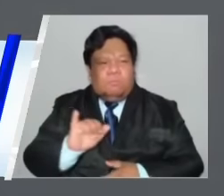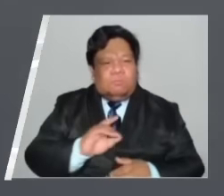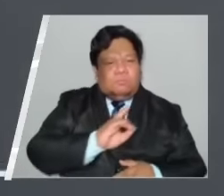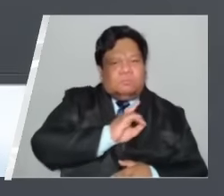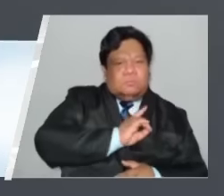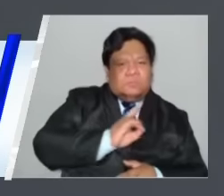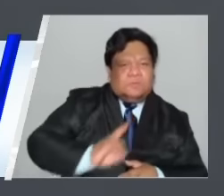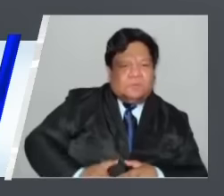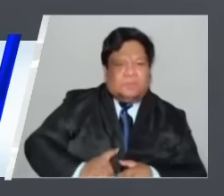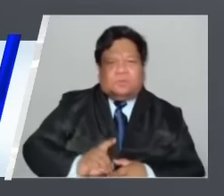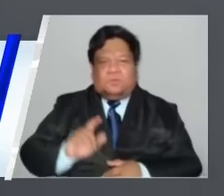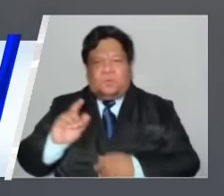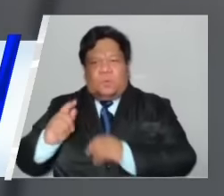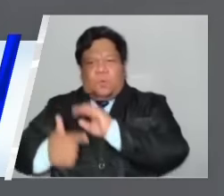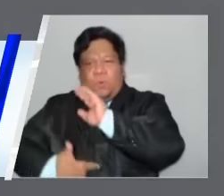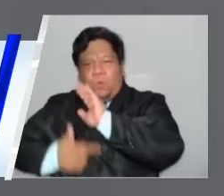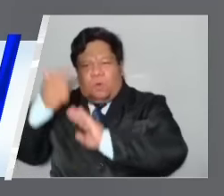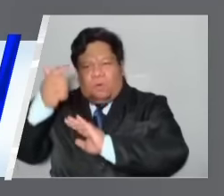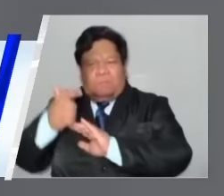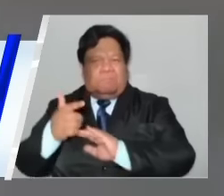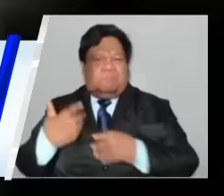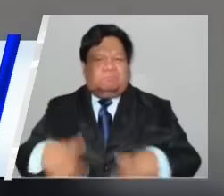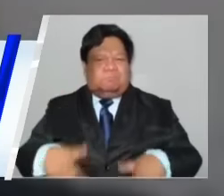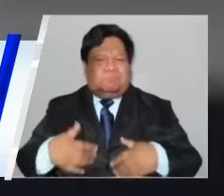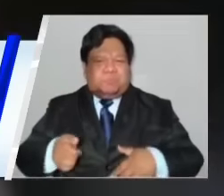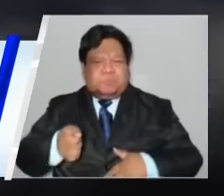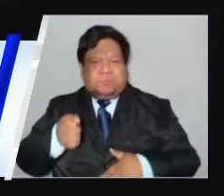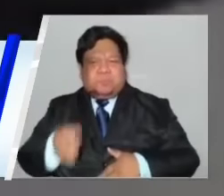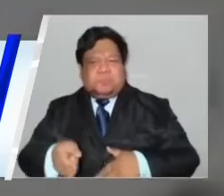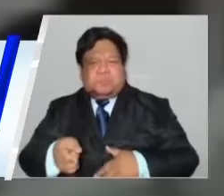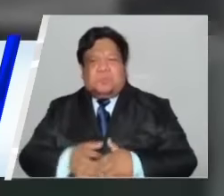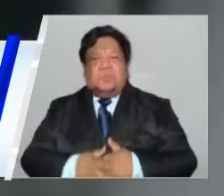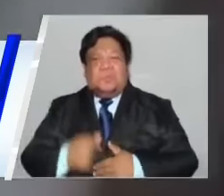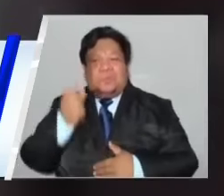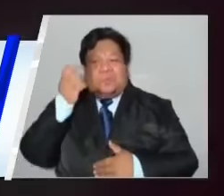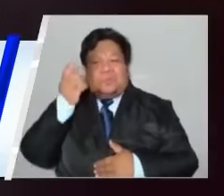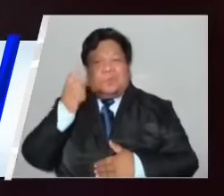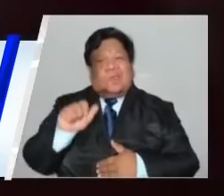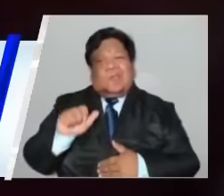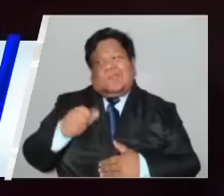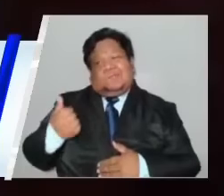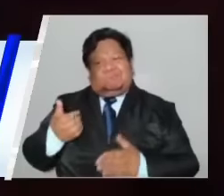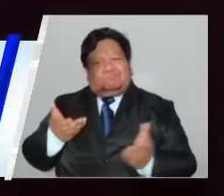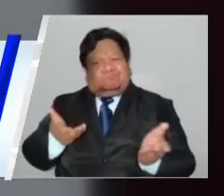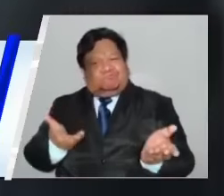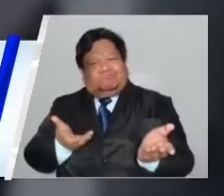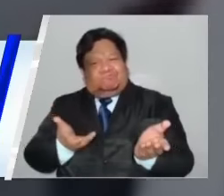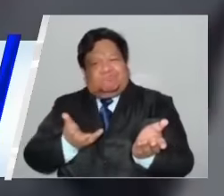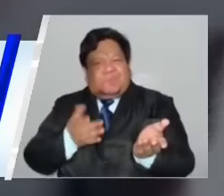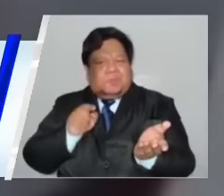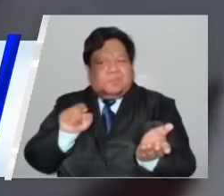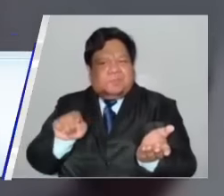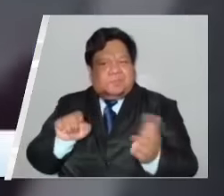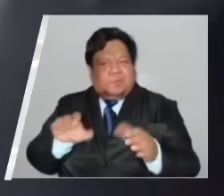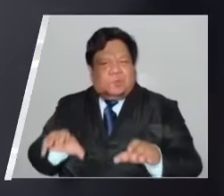China ang nangharang ng buntot at nagsagawa ng dangerous maneuvers sa kanilang mga barko.